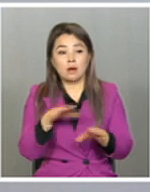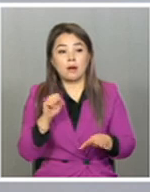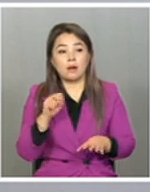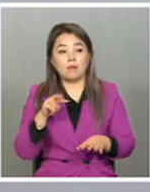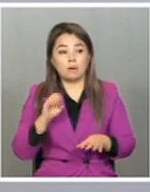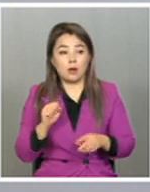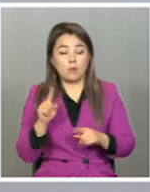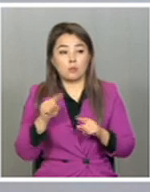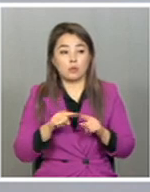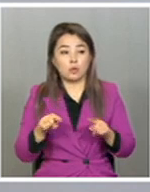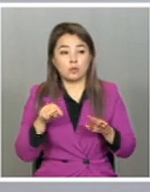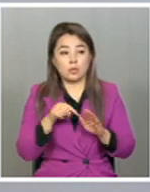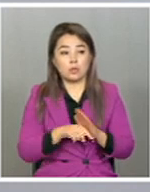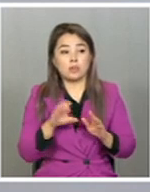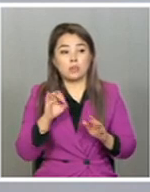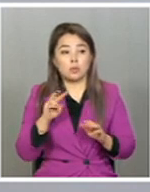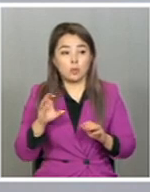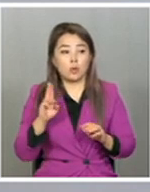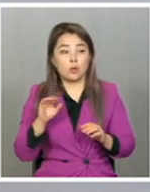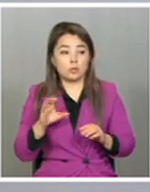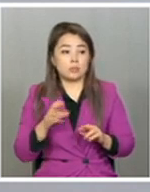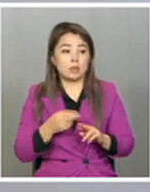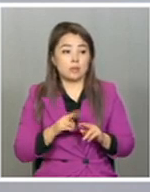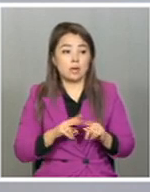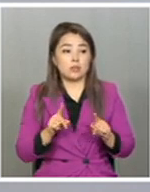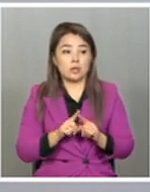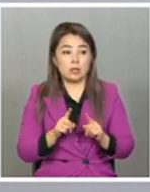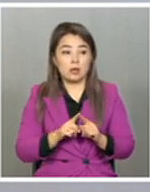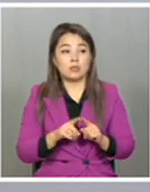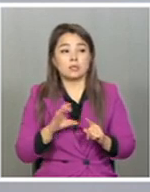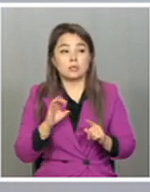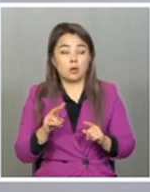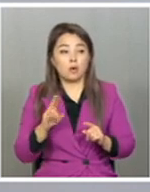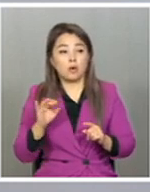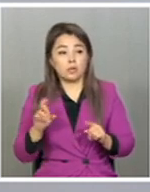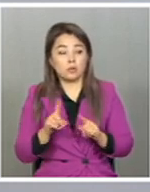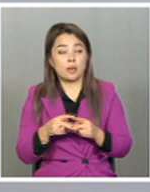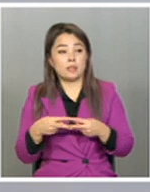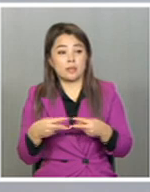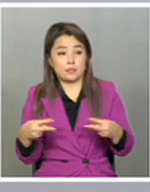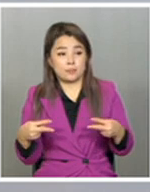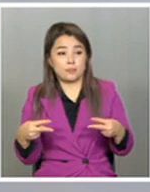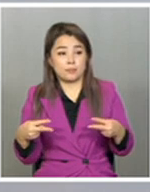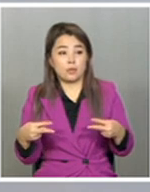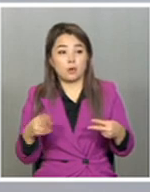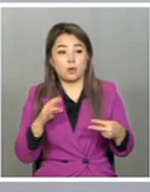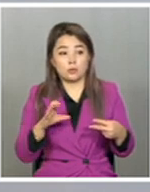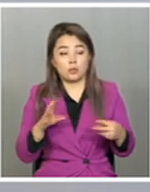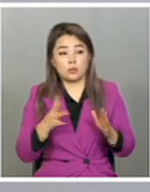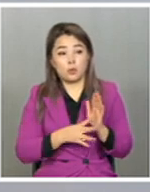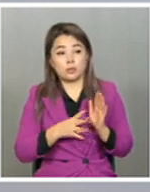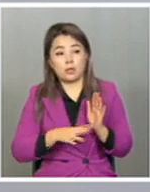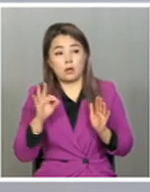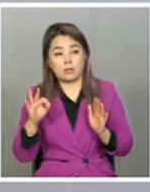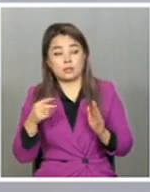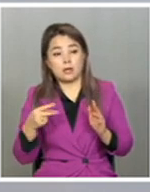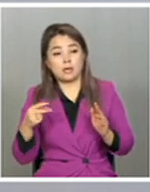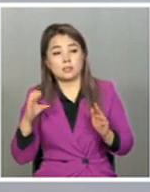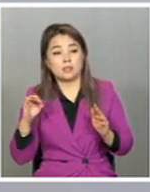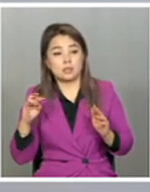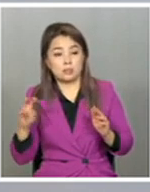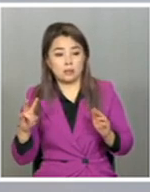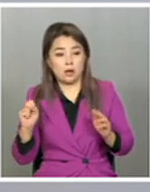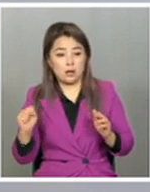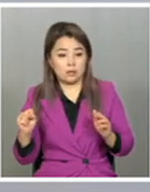үшін синус 90 градус азайтылған альфа косинус альфаға тең, косинус 90 градус азайтылған альфа